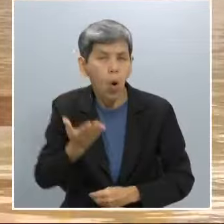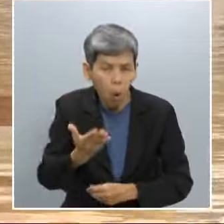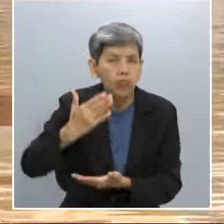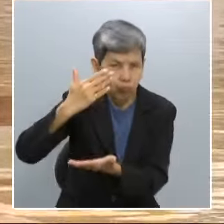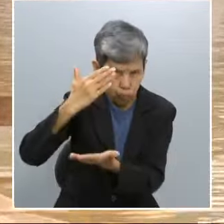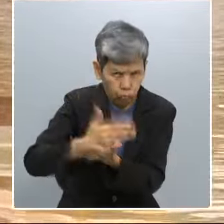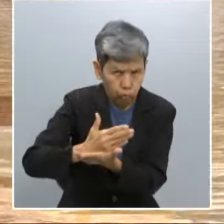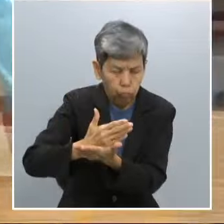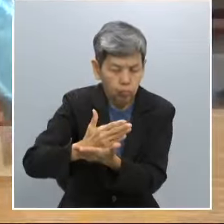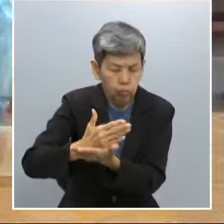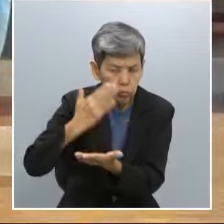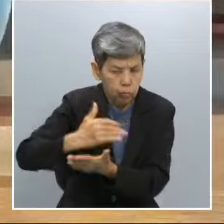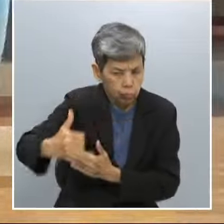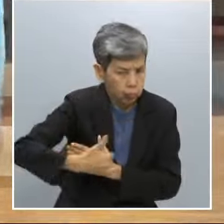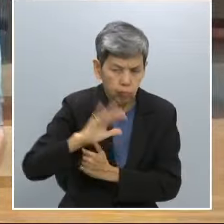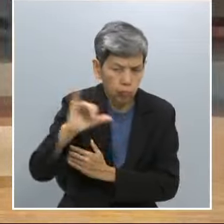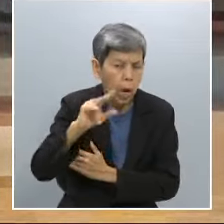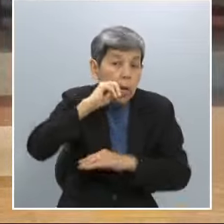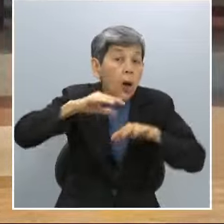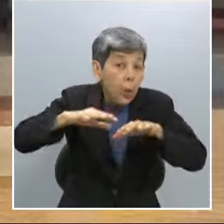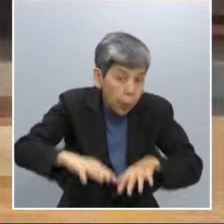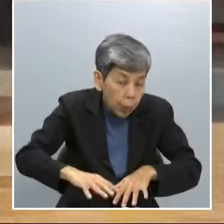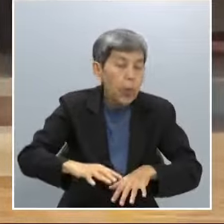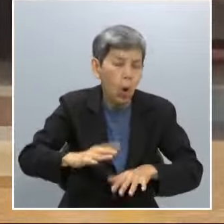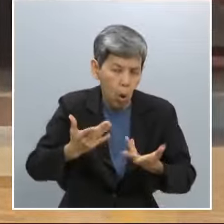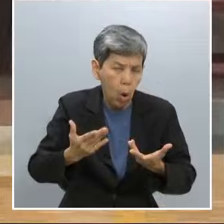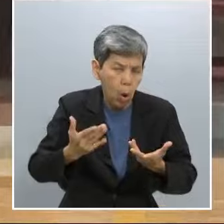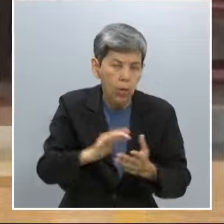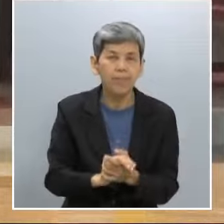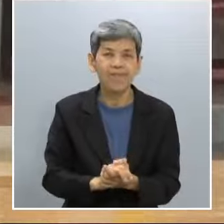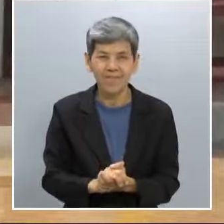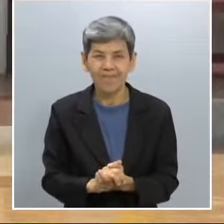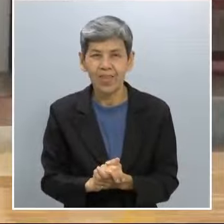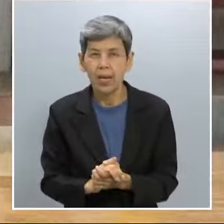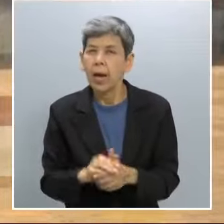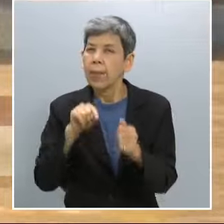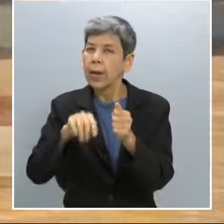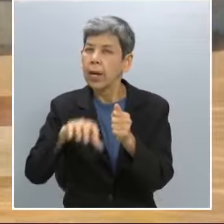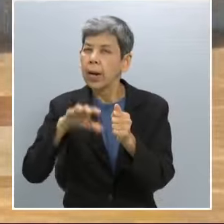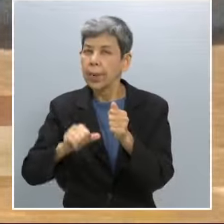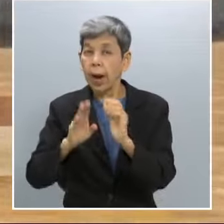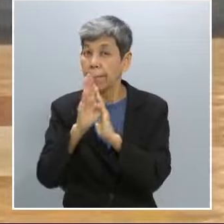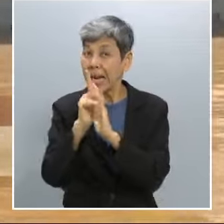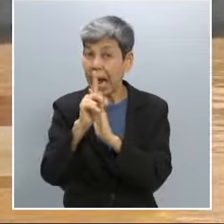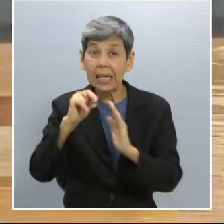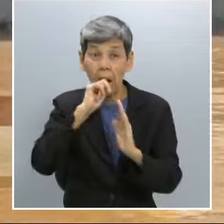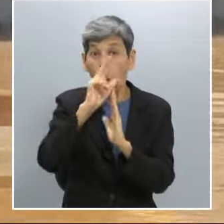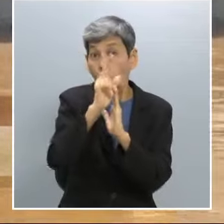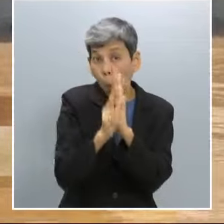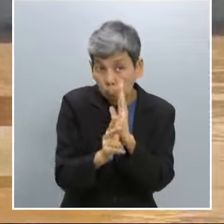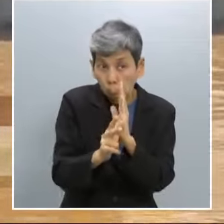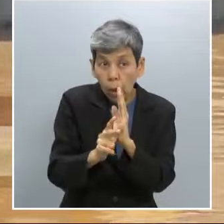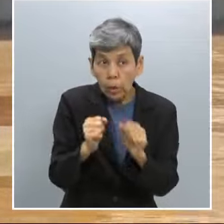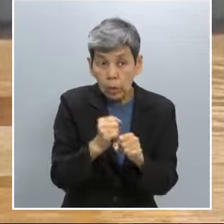ดด่านชั่วคราวก่อนจนกว่าน้ำจะลดลงเทศบาลเมืองบึงการระดับน้ำโขงเริ่มย้อนกลับมาตามท่อ